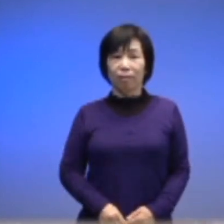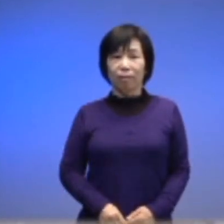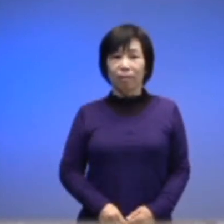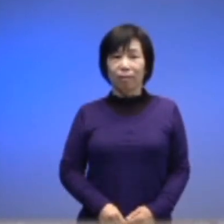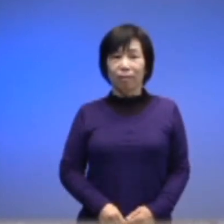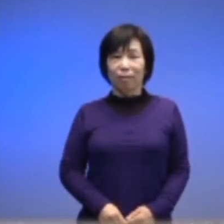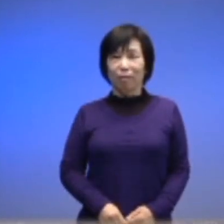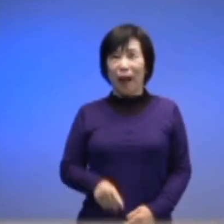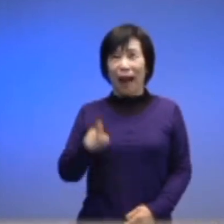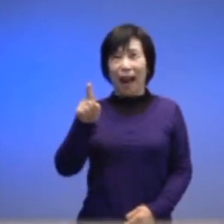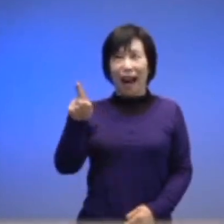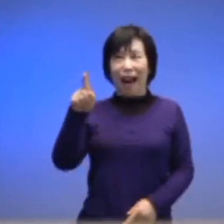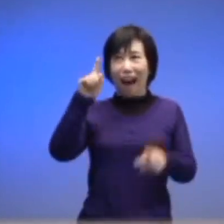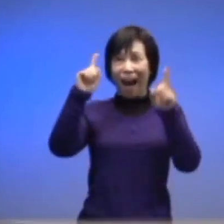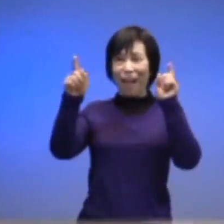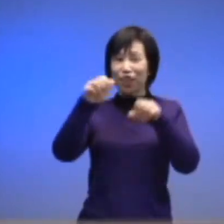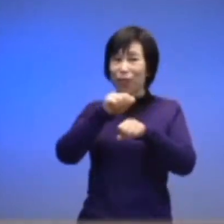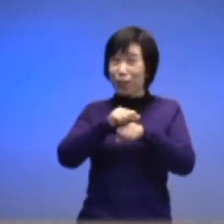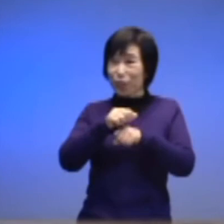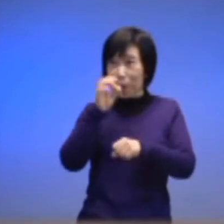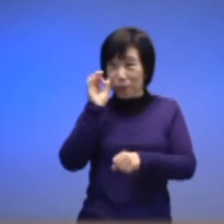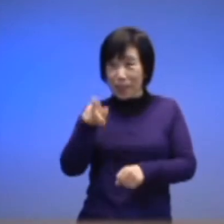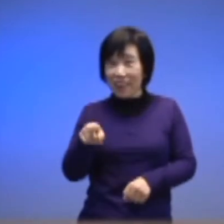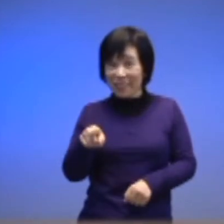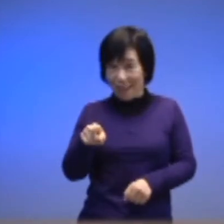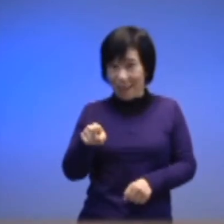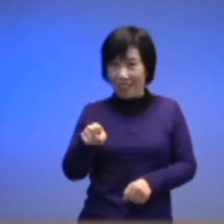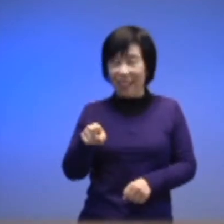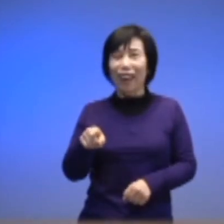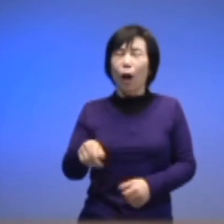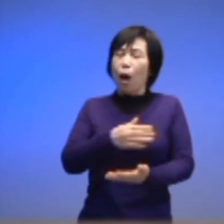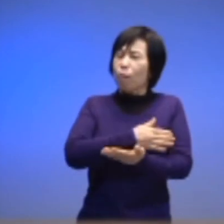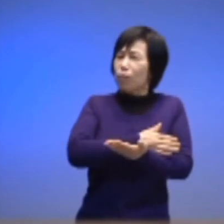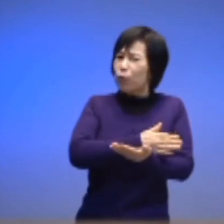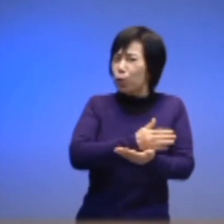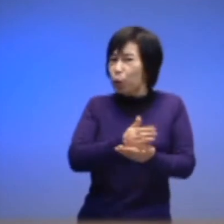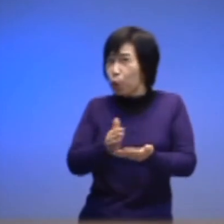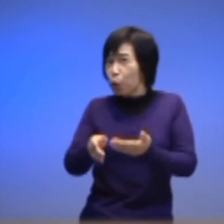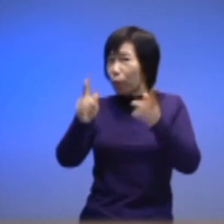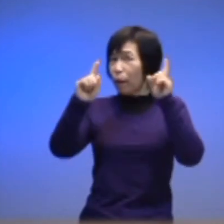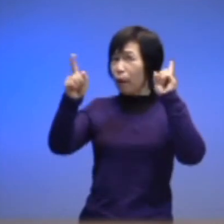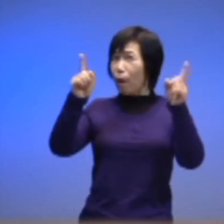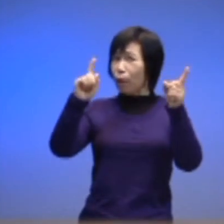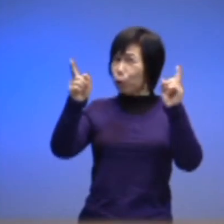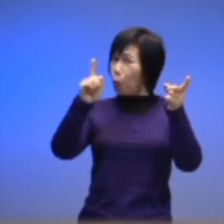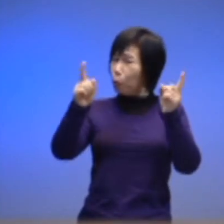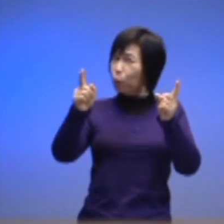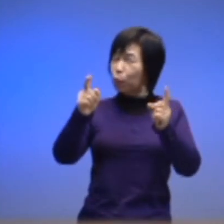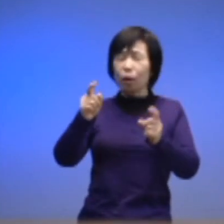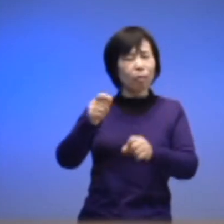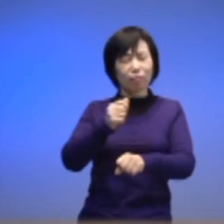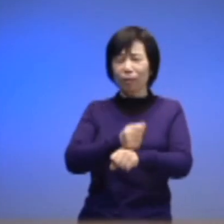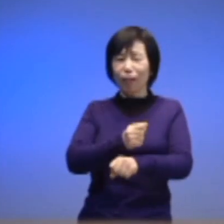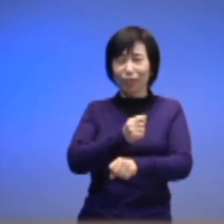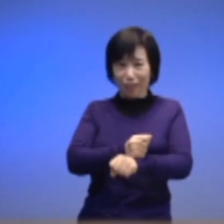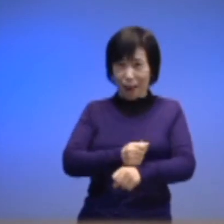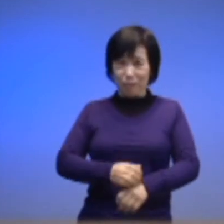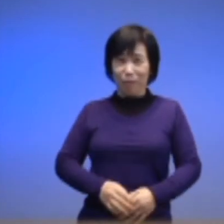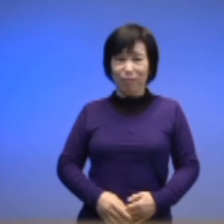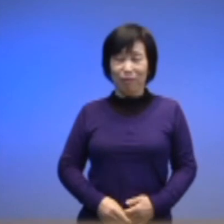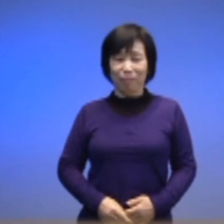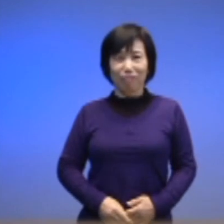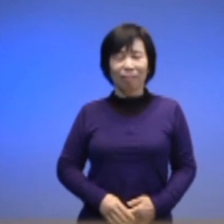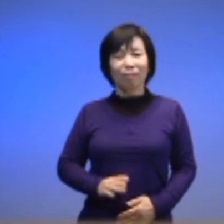見て、また遊具がある。全部の遊具を制覇するの大変やわ。ほな行こ